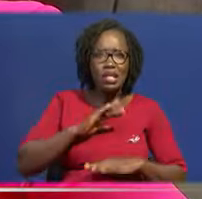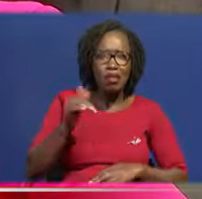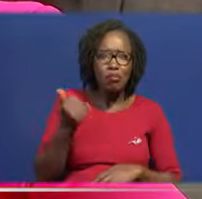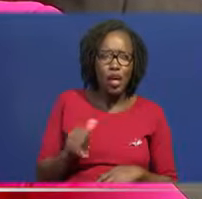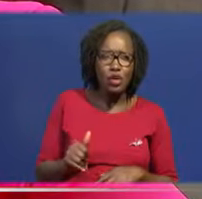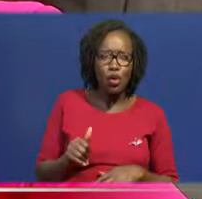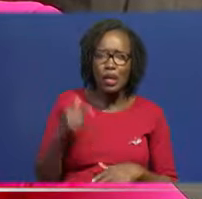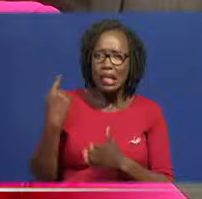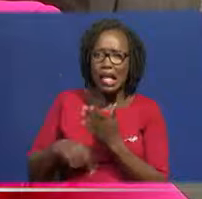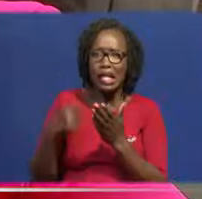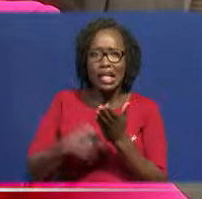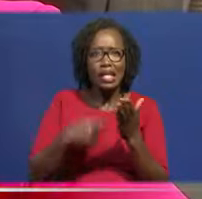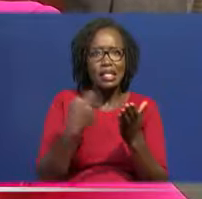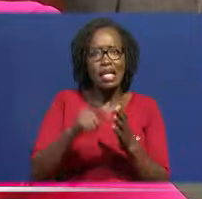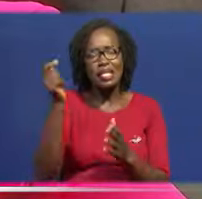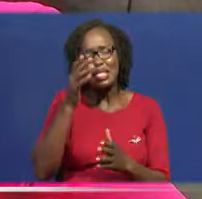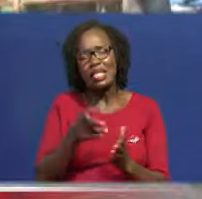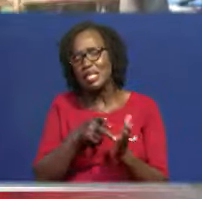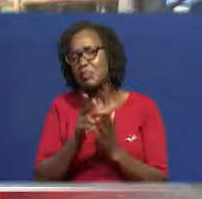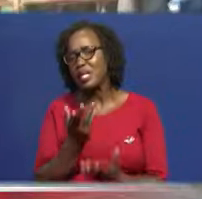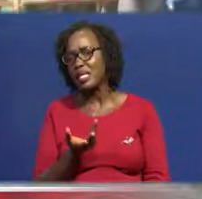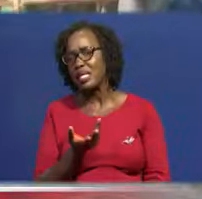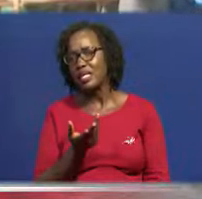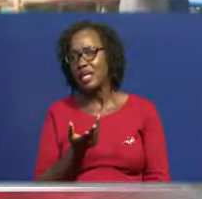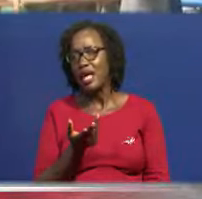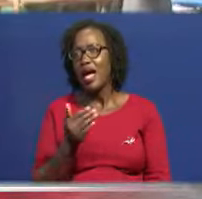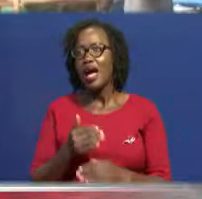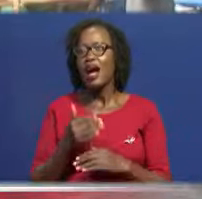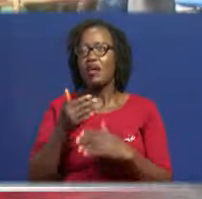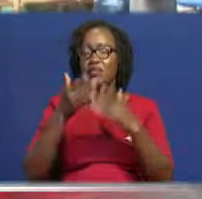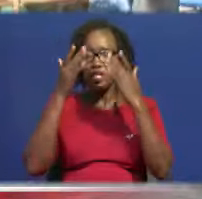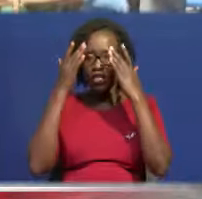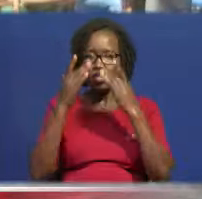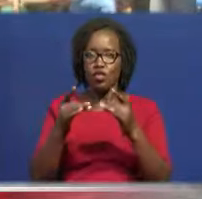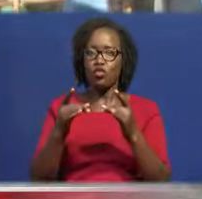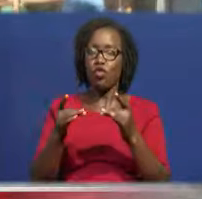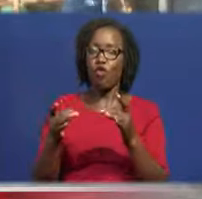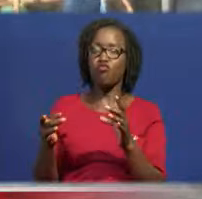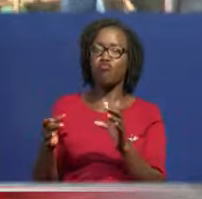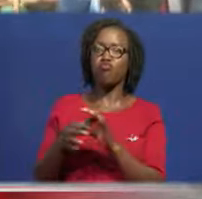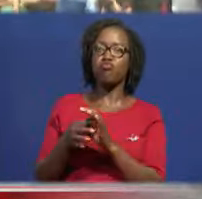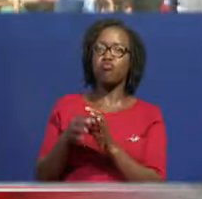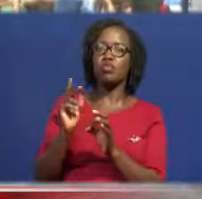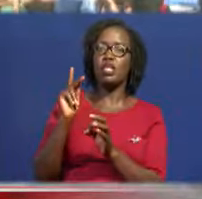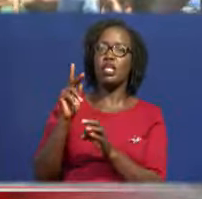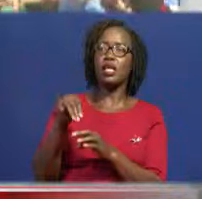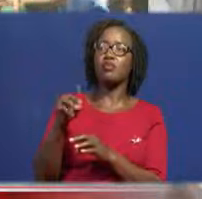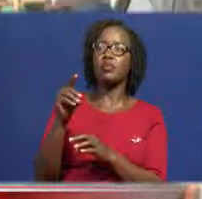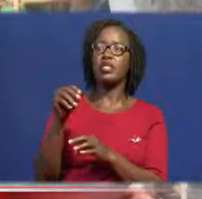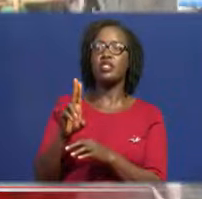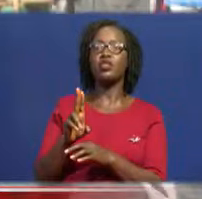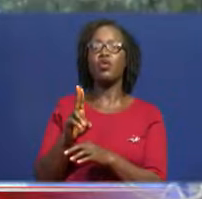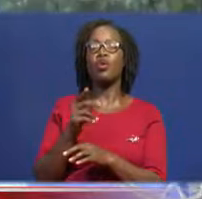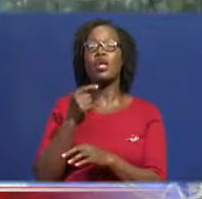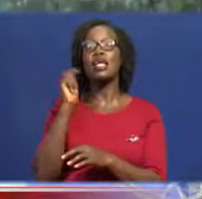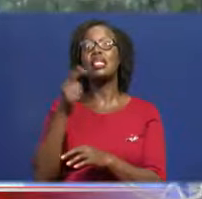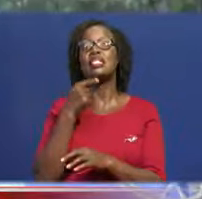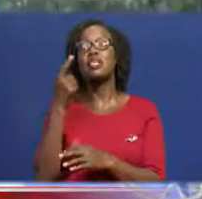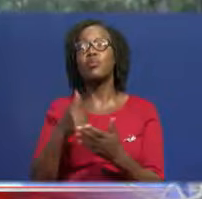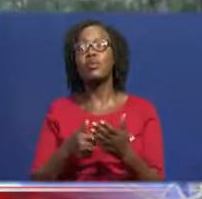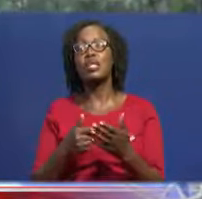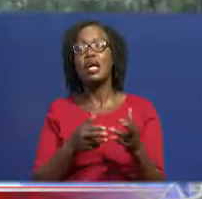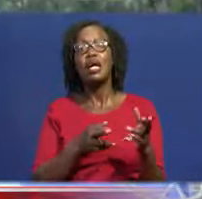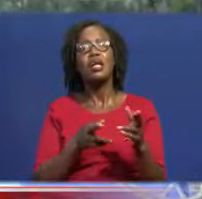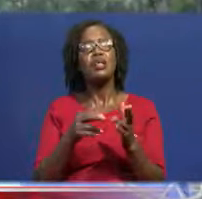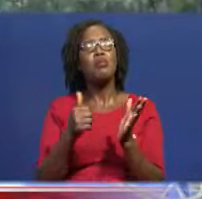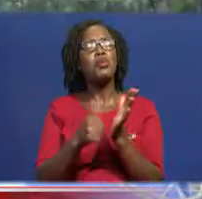with all the taxes that you're charging Kenyans currently? Baada ya uamuzi wa muungano huo, wa Kenya walikuwa na haya ya kusema. Pale